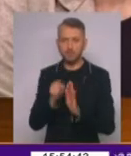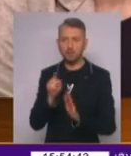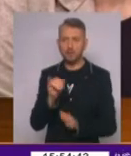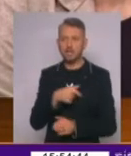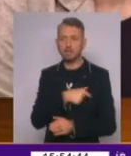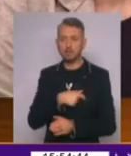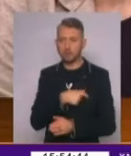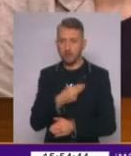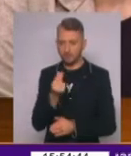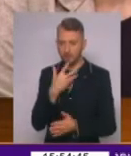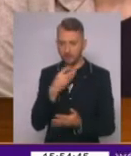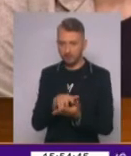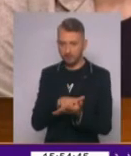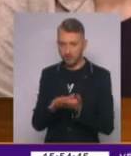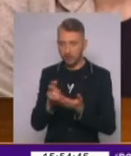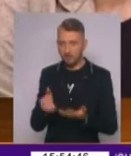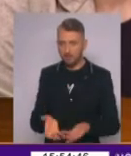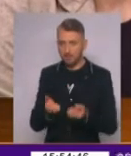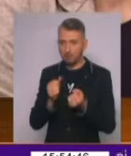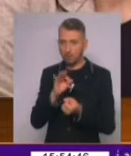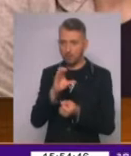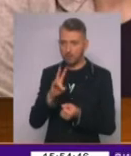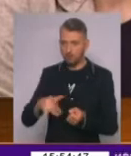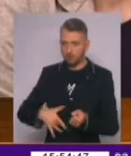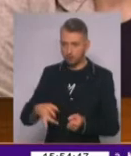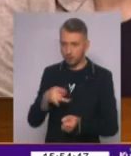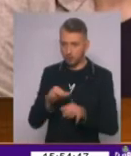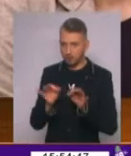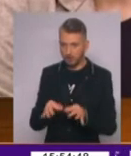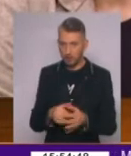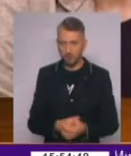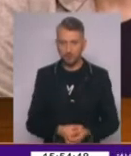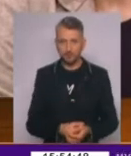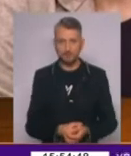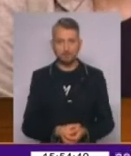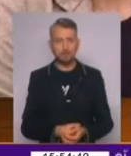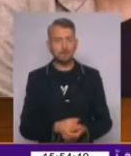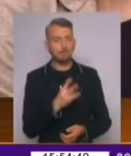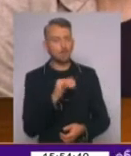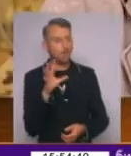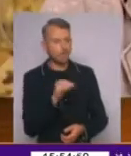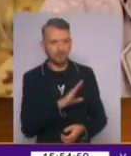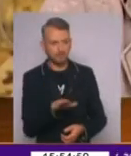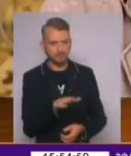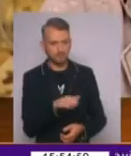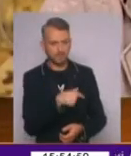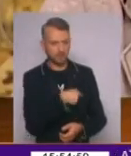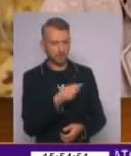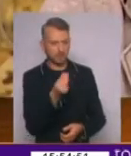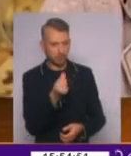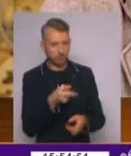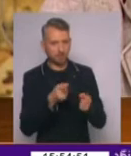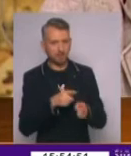депутатський фонд свій витратили саме на підтримку ОСН в Печерському районі, правильно? Не весь депутатський фонд, насправді